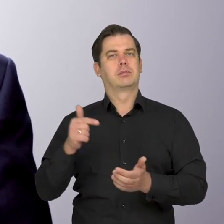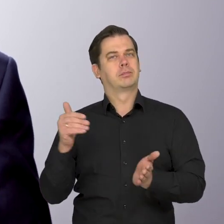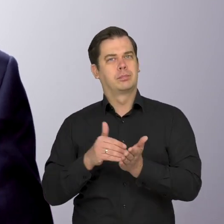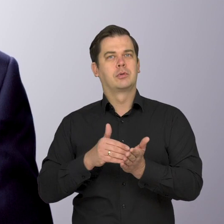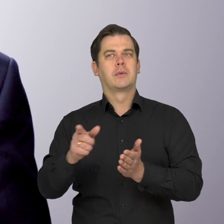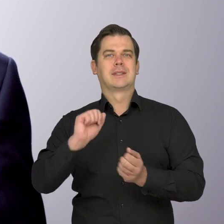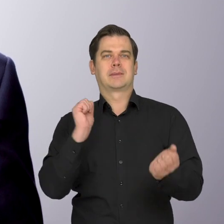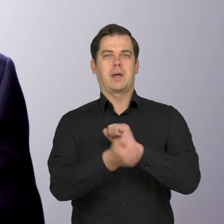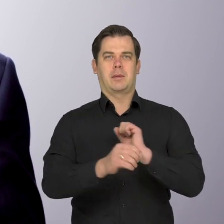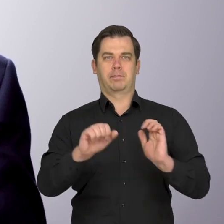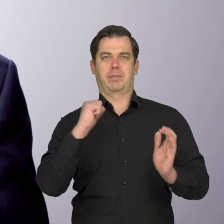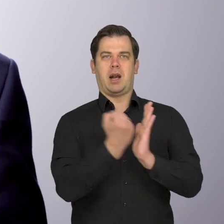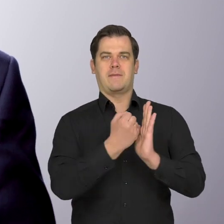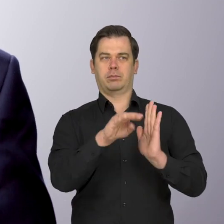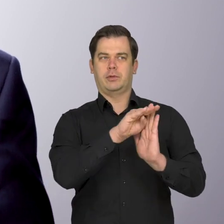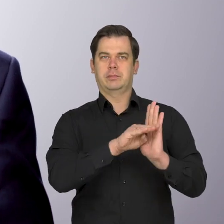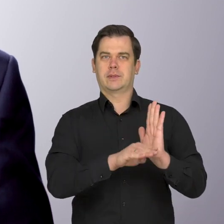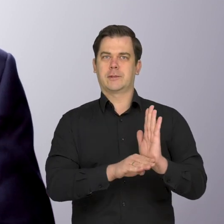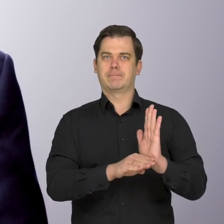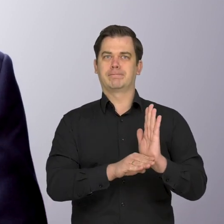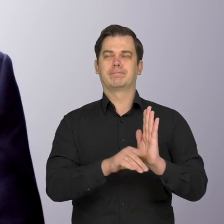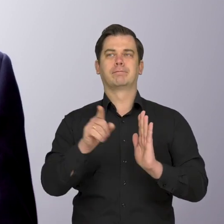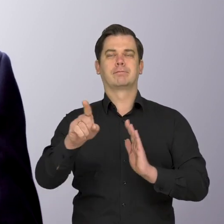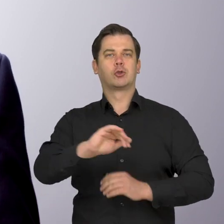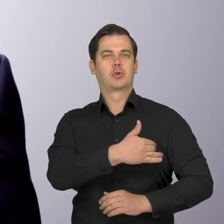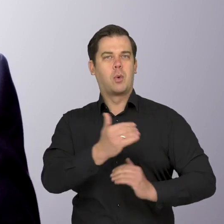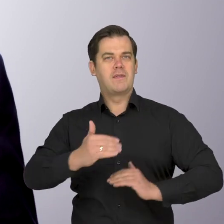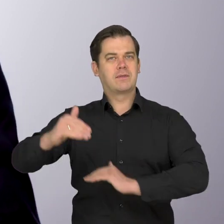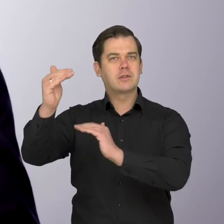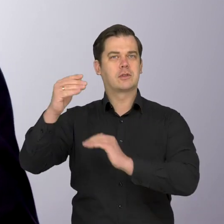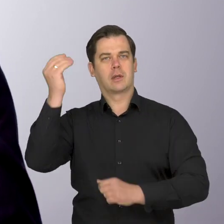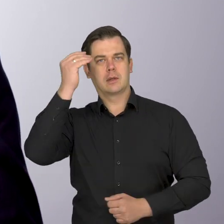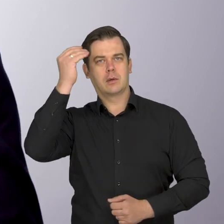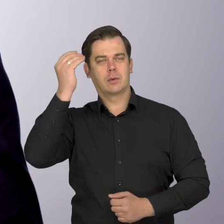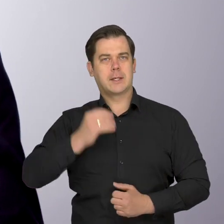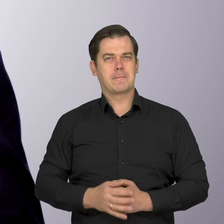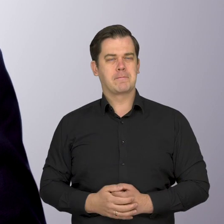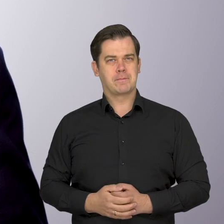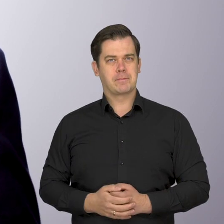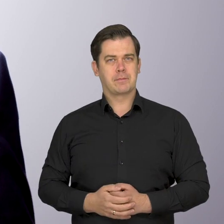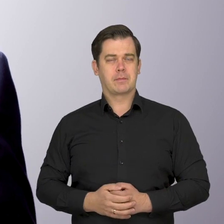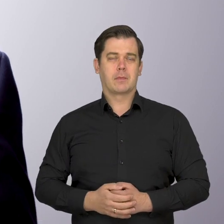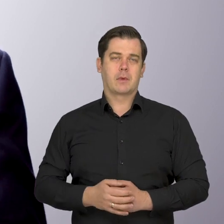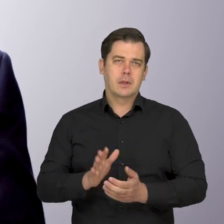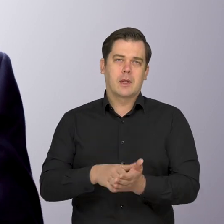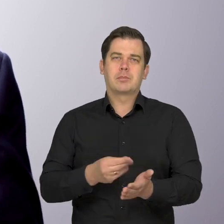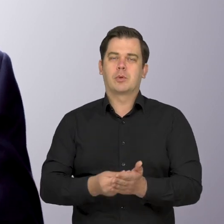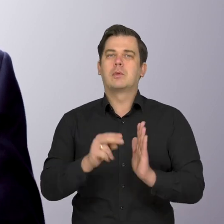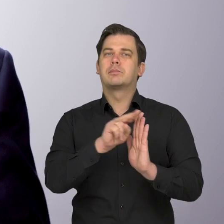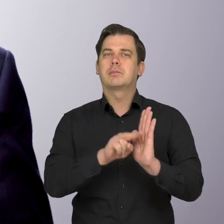zmiany w regulacjach prawnych dotyczących podmiotów szkolnictwa wyższego i nauki. Między